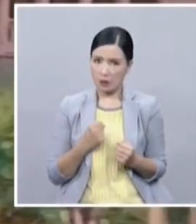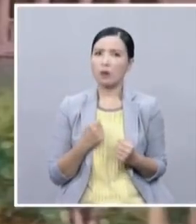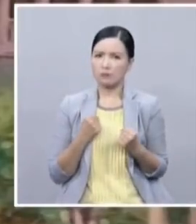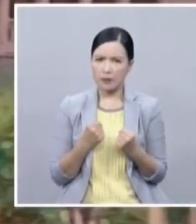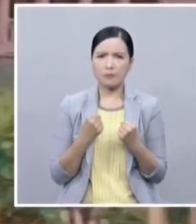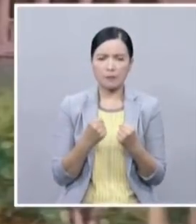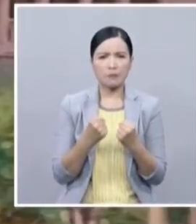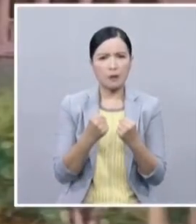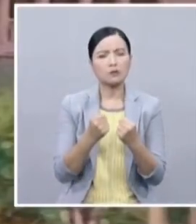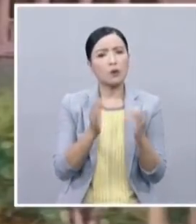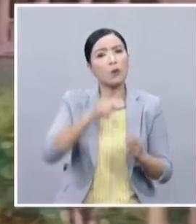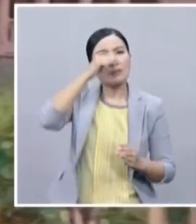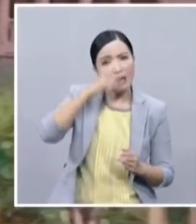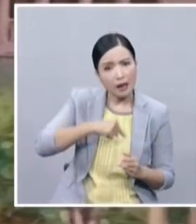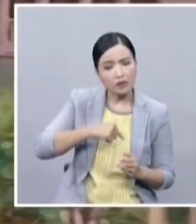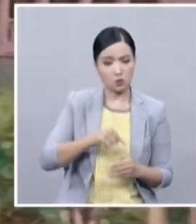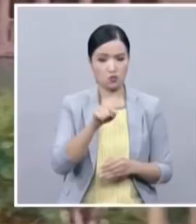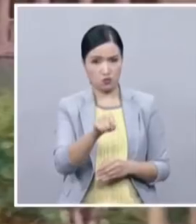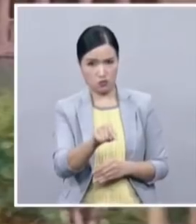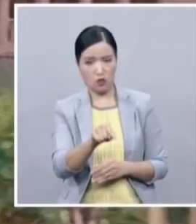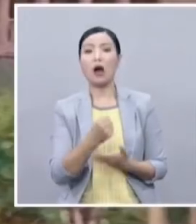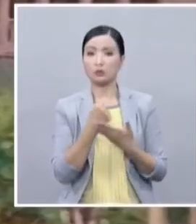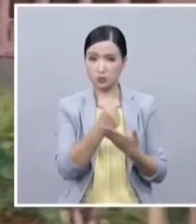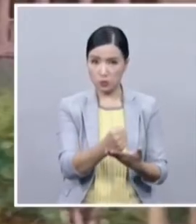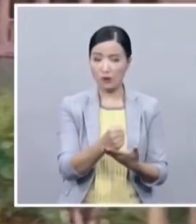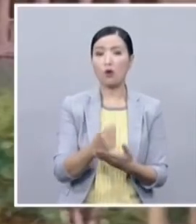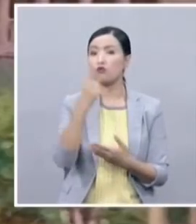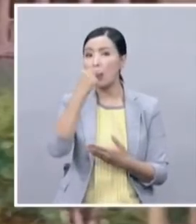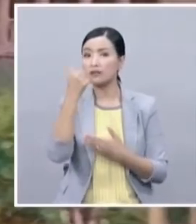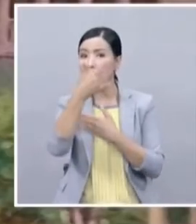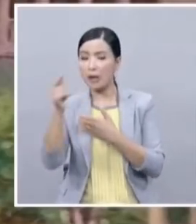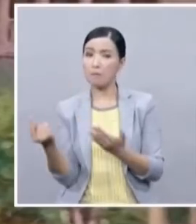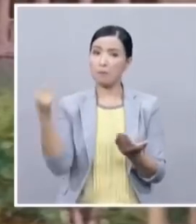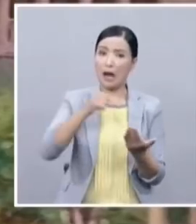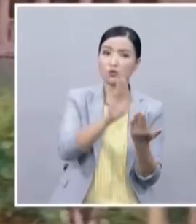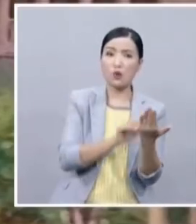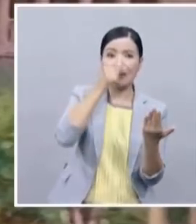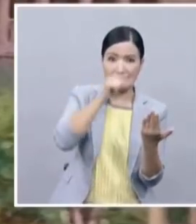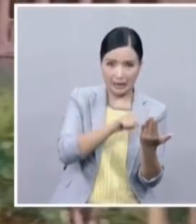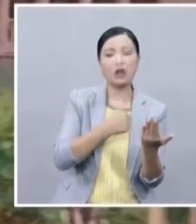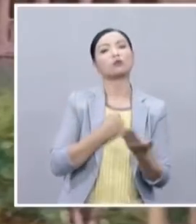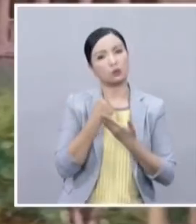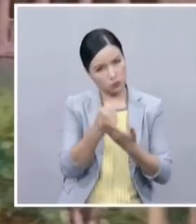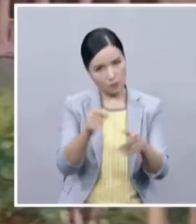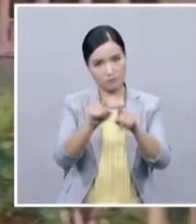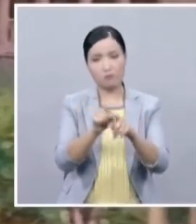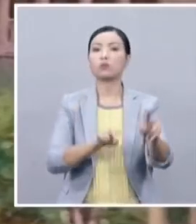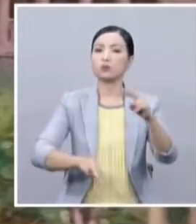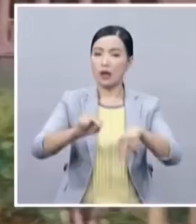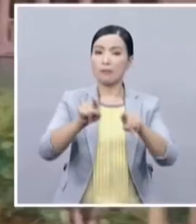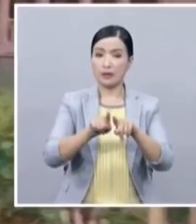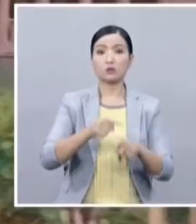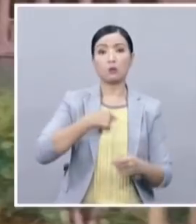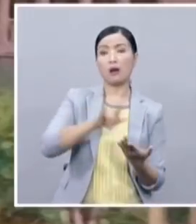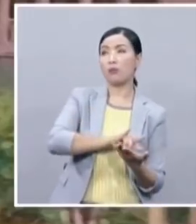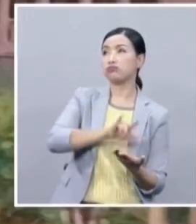ายามนะครับไม่ว่าจะเป็นคนไทยหรือคนต่างประเทศก็ตามถ้าอยู่ในพื้นที่ไทยทุกคนต้องปลอดภัยนะครับเราก็ต้องดูแลเหมือนกันเราไปบ้านเขาเขา